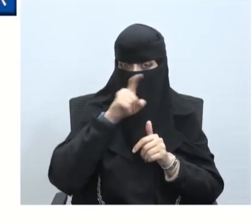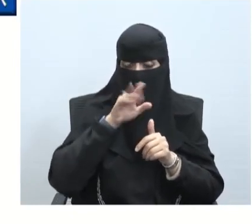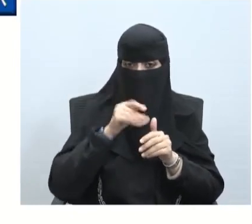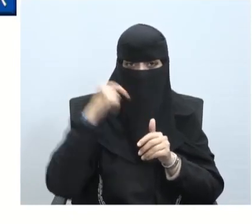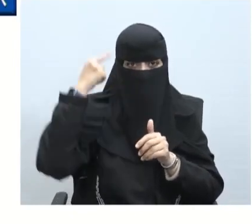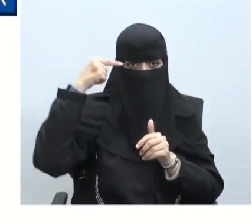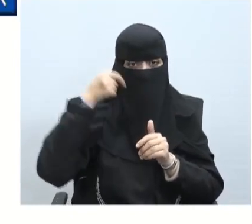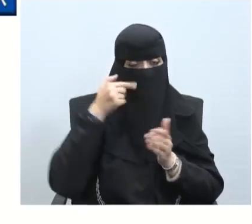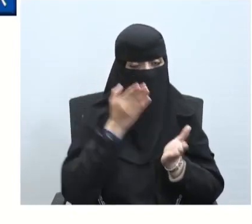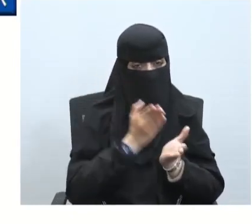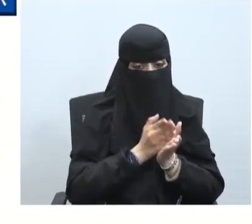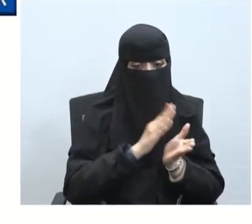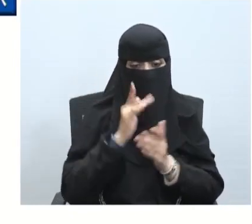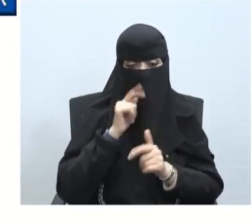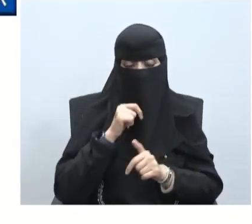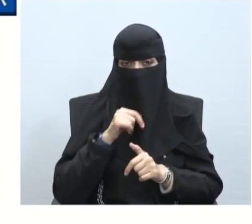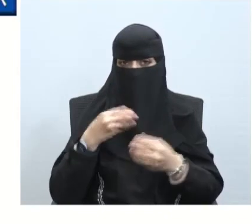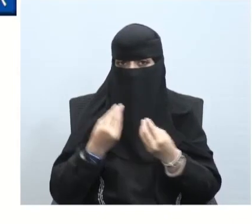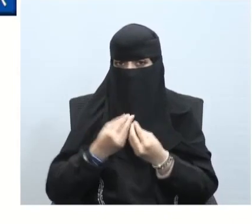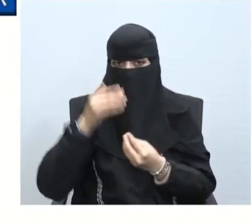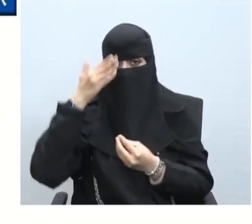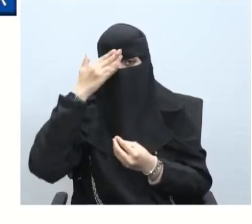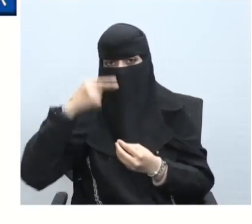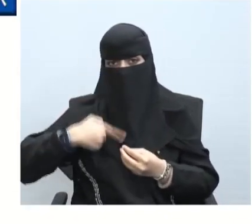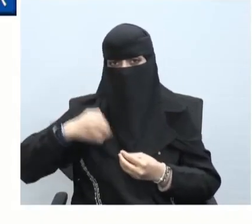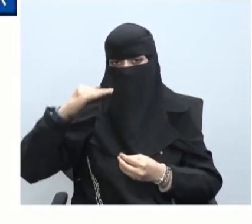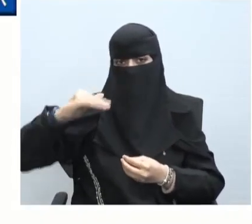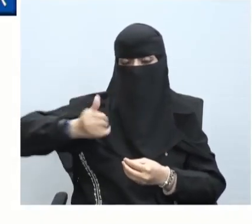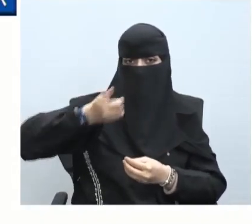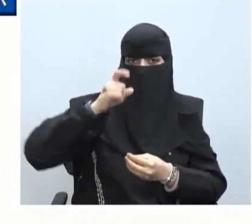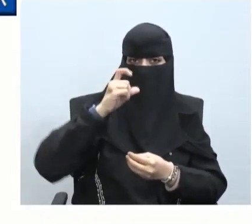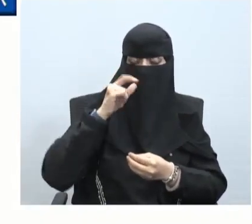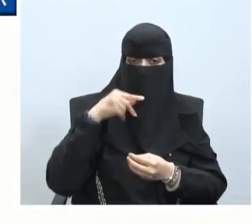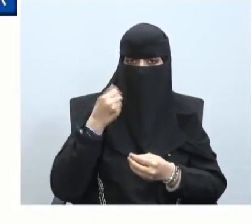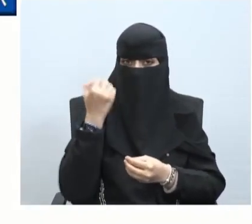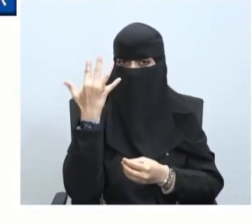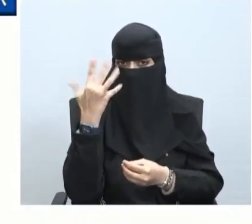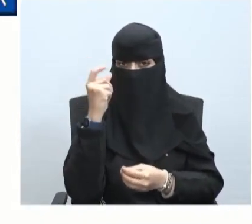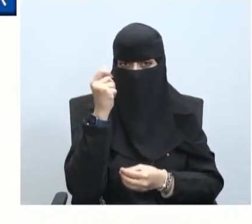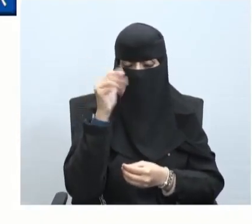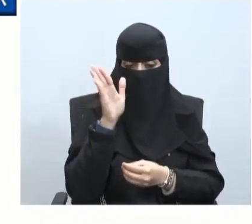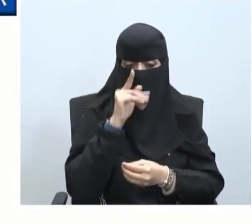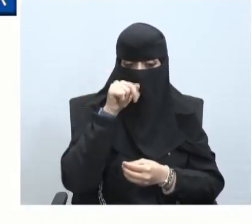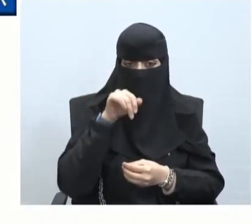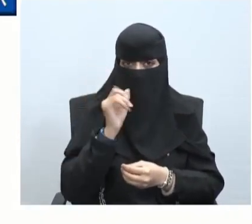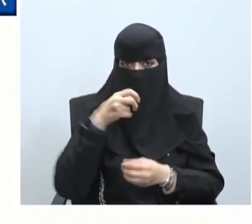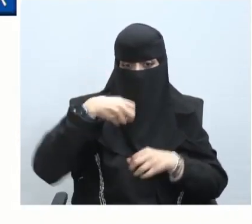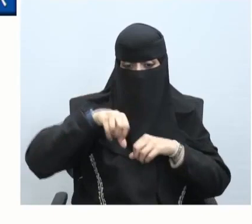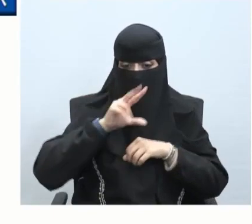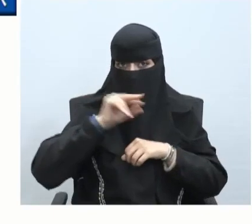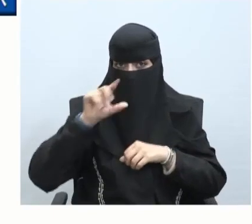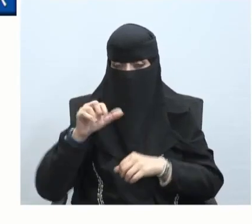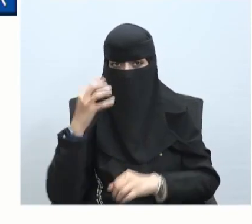التفكير المنطقي مع خالد خمسه اوراق نقديه من الفئه